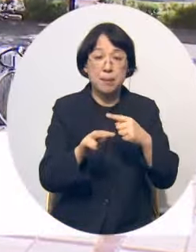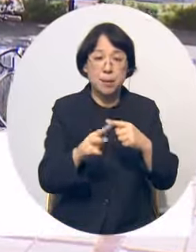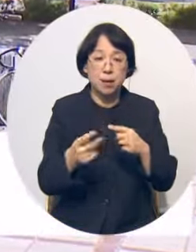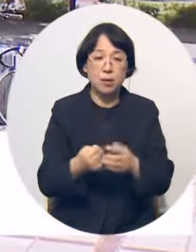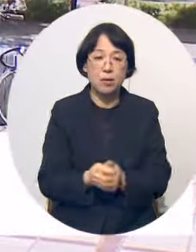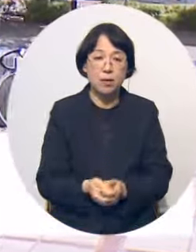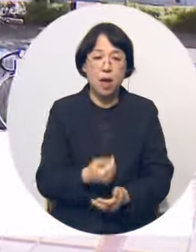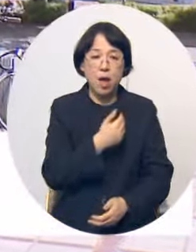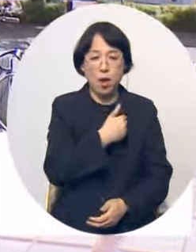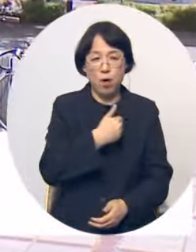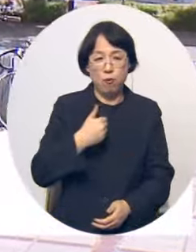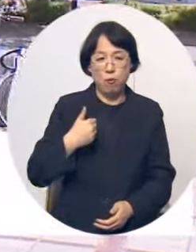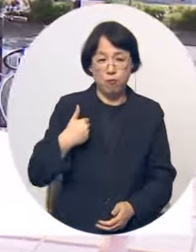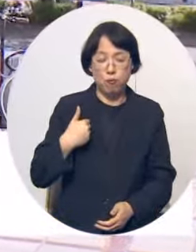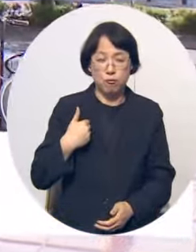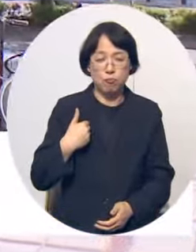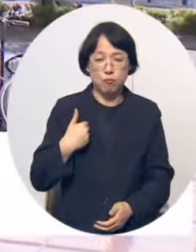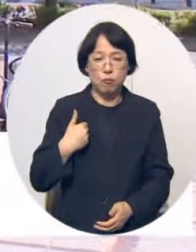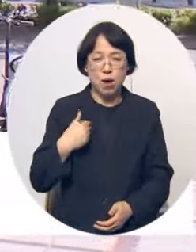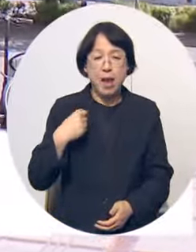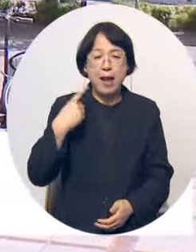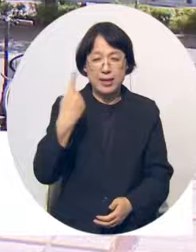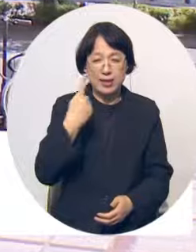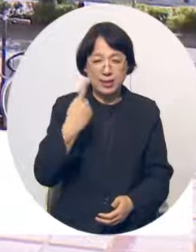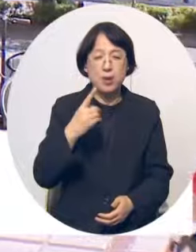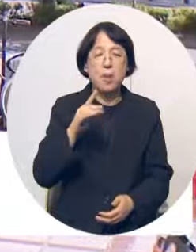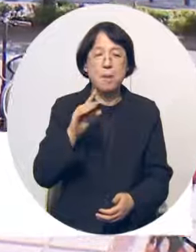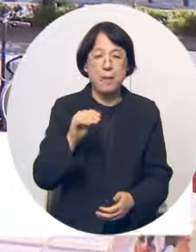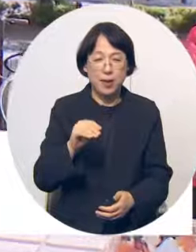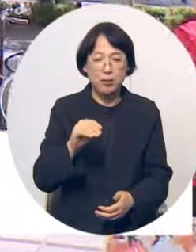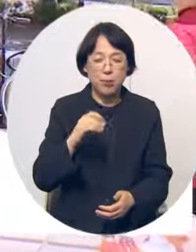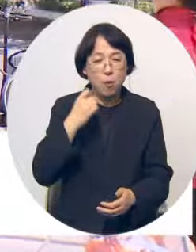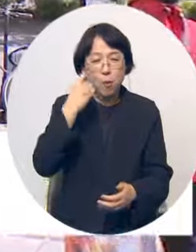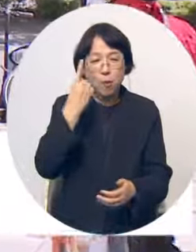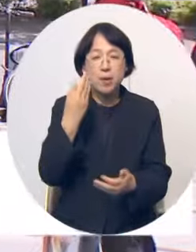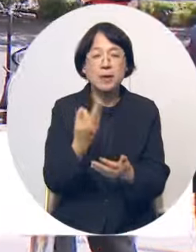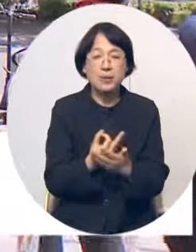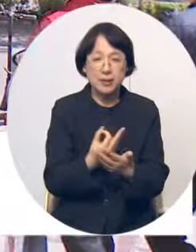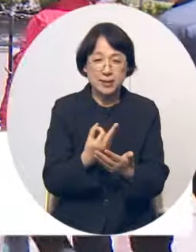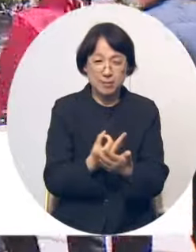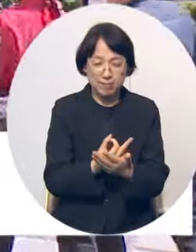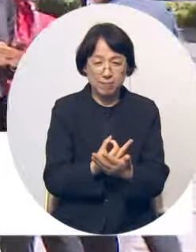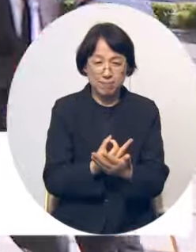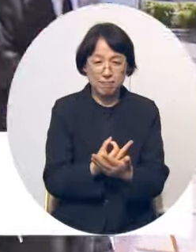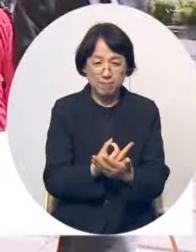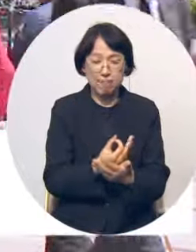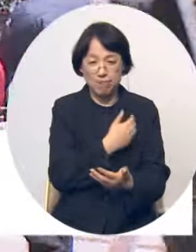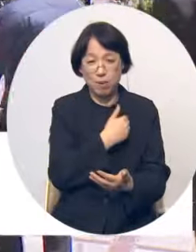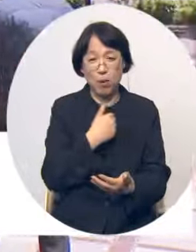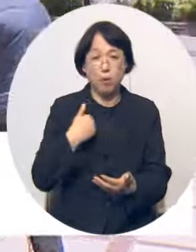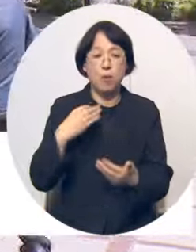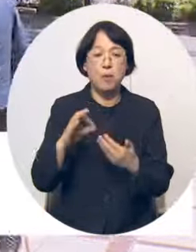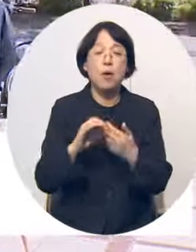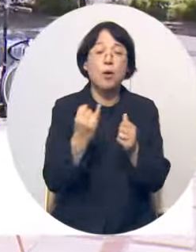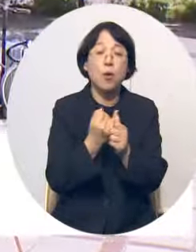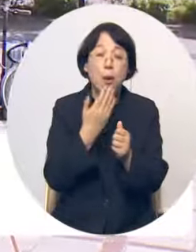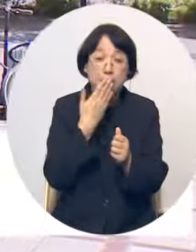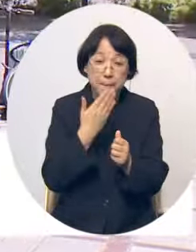많고 뭐 한 달에 막 천 이상 벌고 막 이 정도의 만약에 경제력을 가질 수 있다면 할 수도 있겠죠. 근데